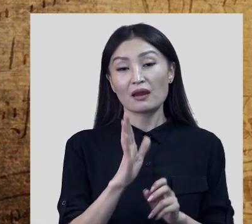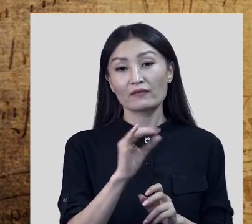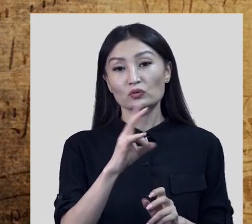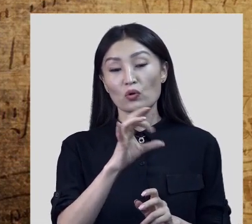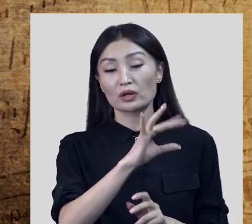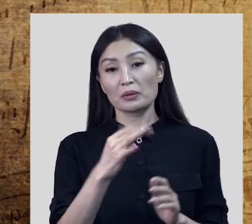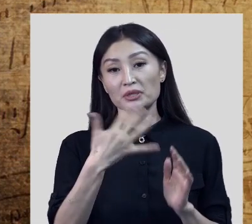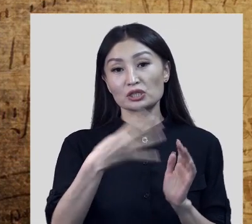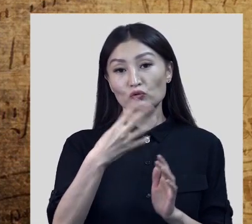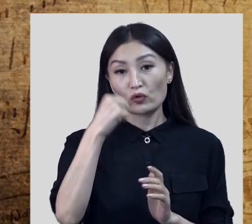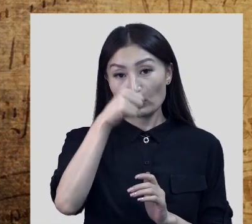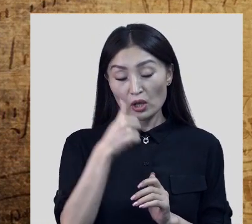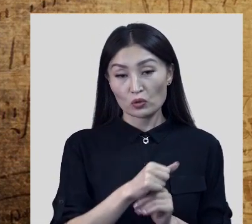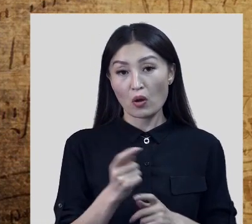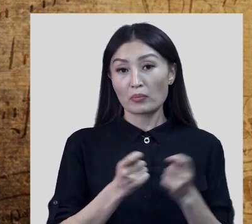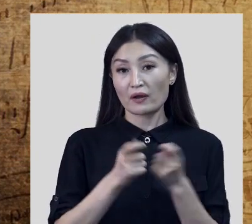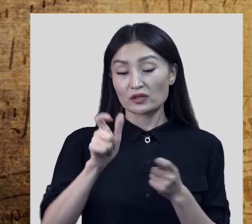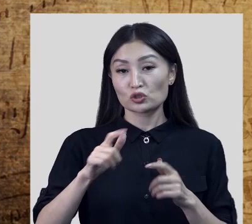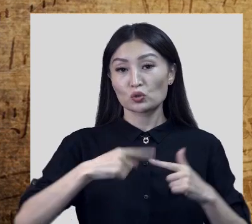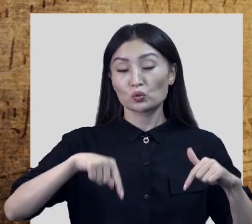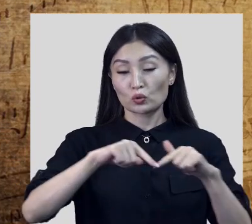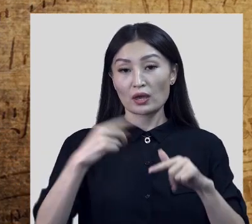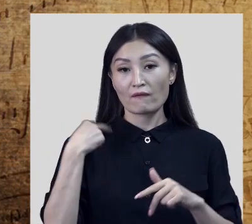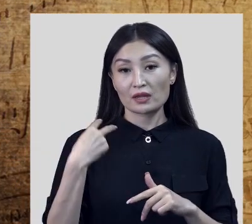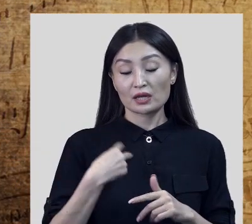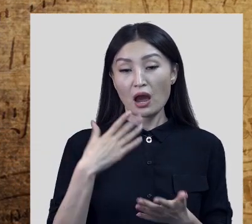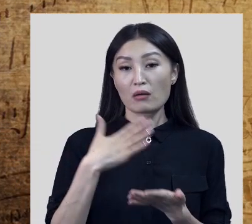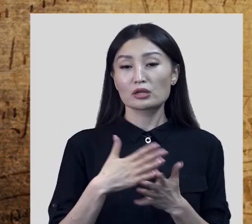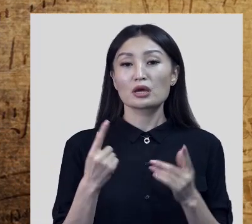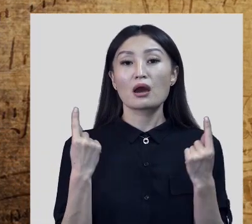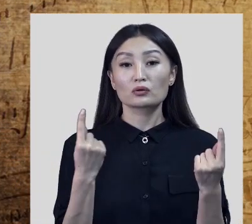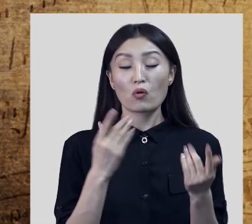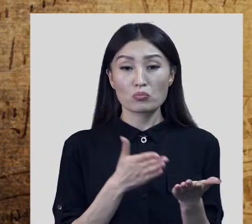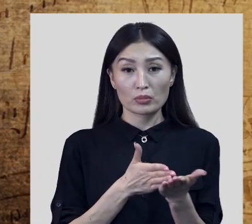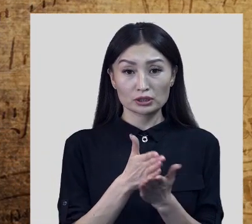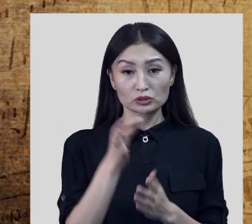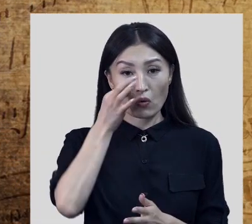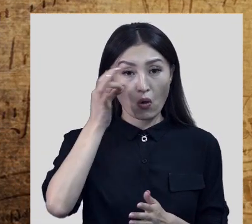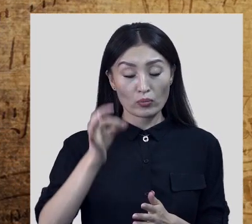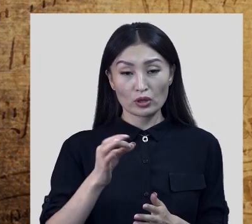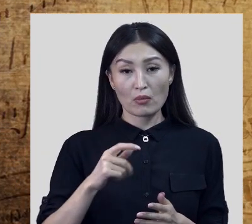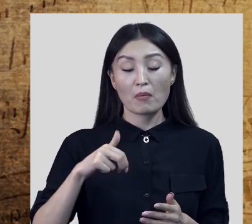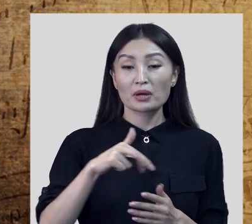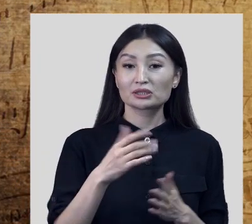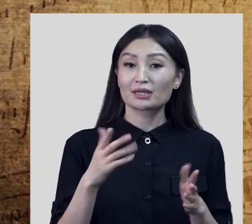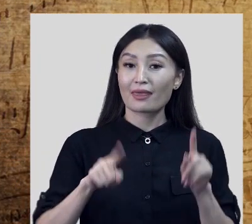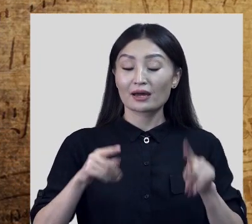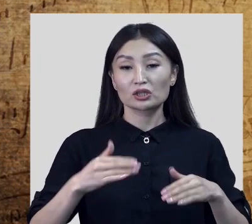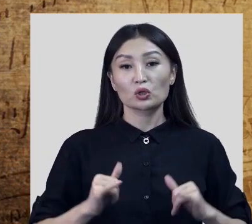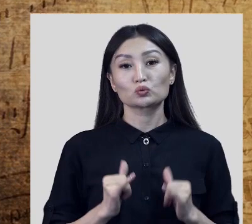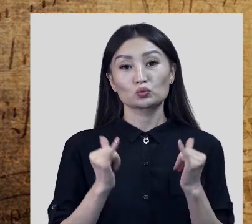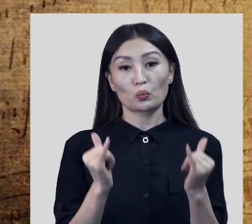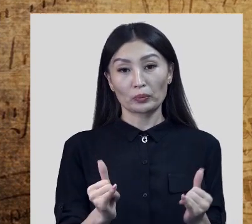1854 году правящие круги великобритании обладая огромным политическим опытом пошли на некоторые уступки